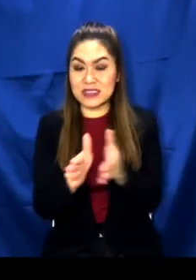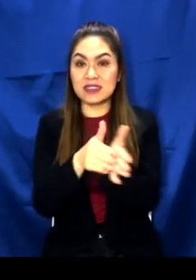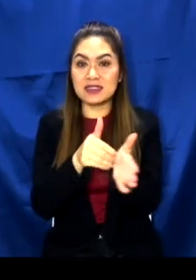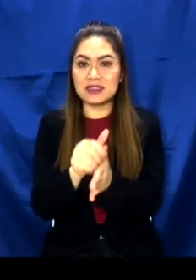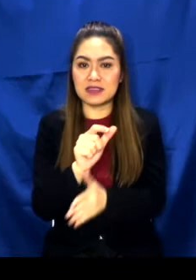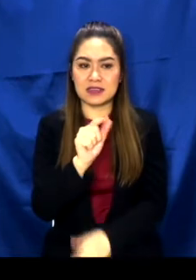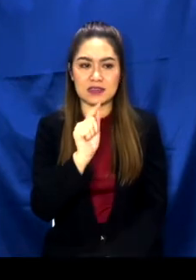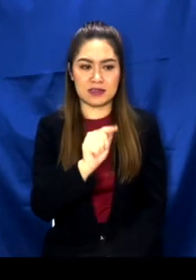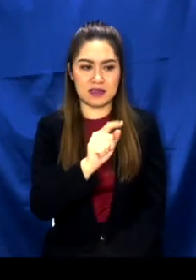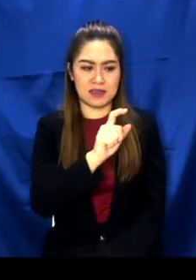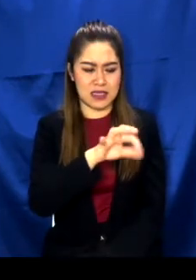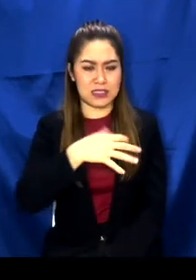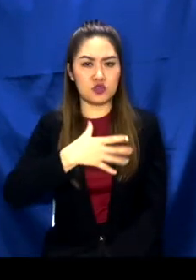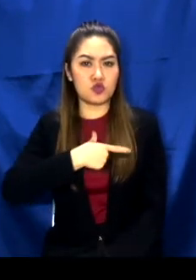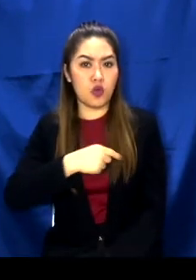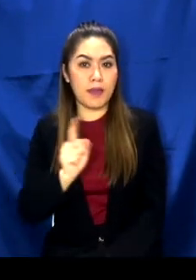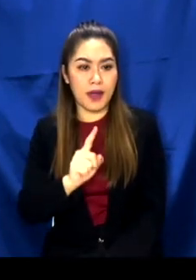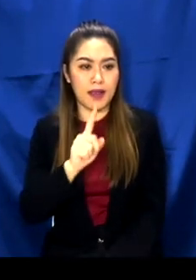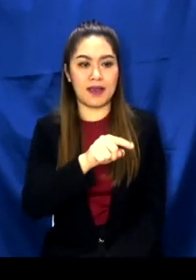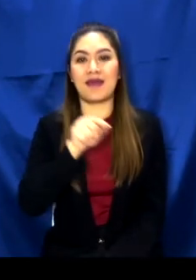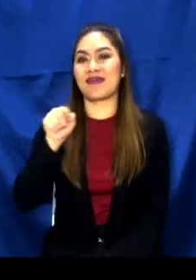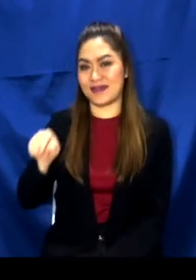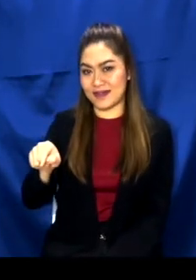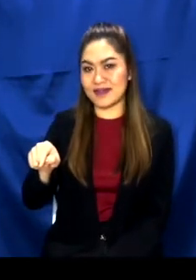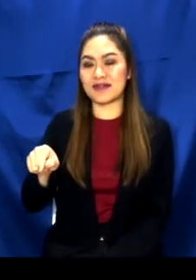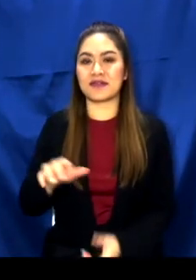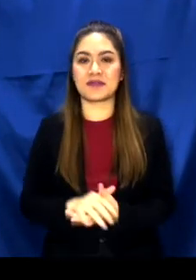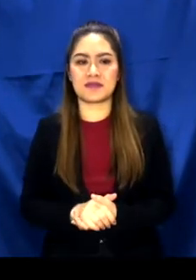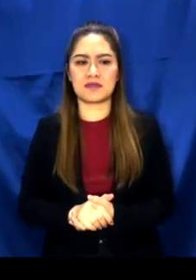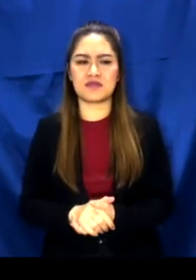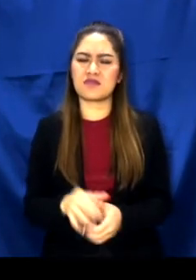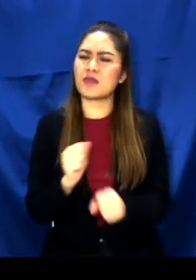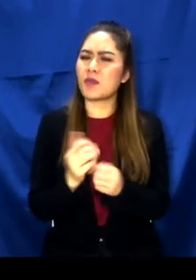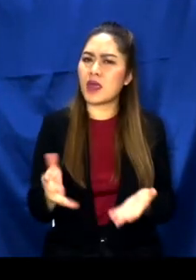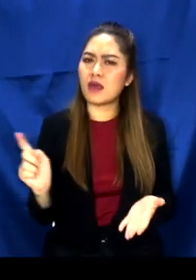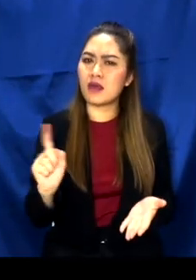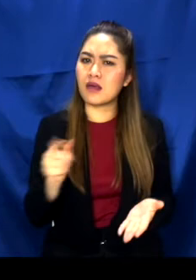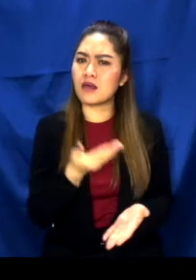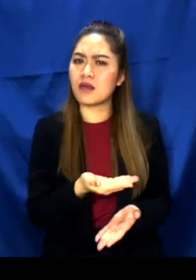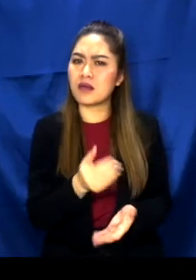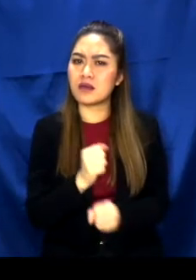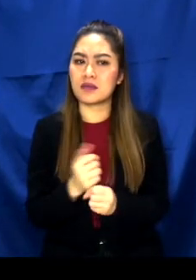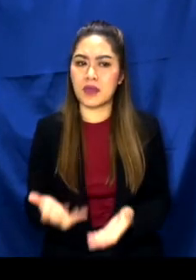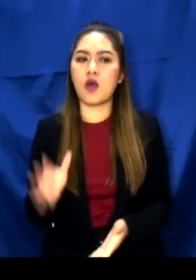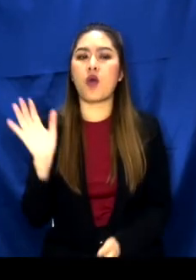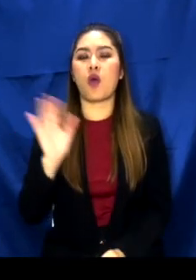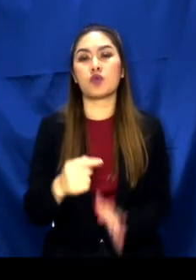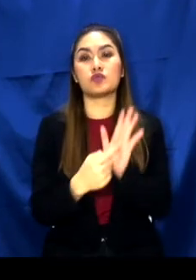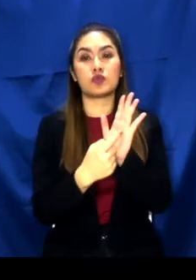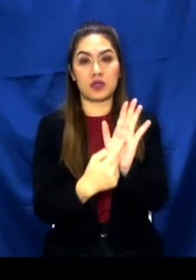เราก็ไปดูดสีที่เราต้องการปึ๊บที่มันเป็นอย่างงี้เพราะว่าอะไรคะเพราะว่าในตัวอย่